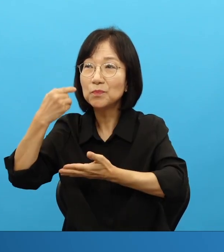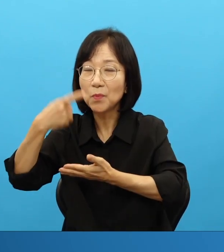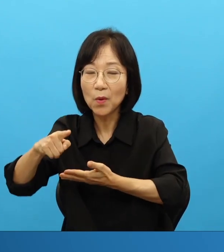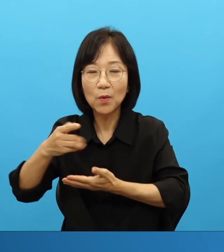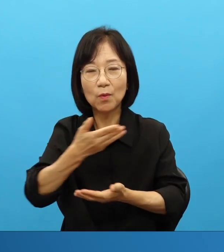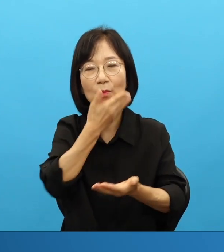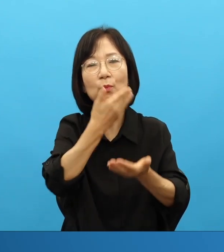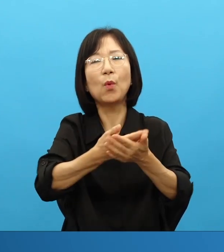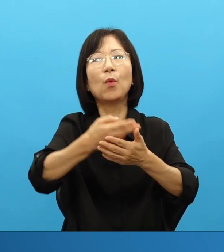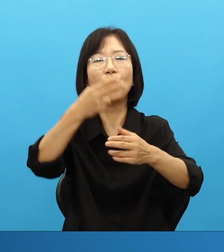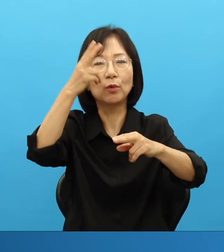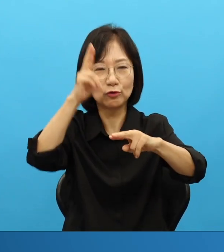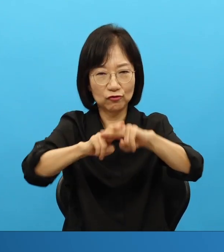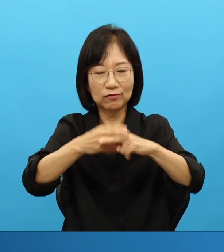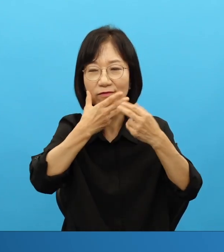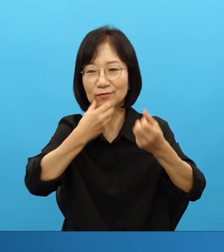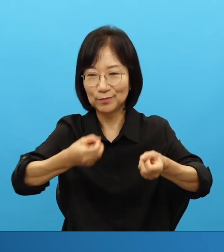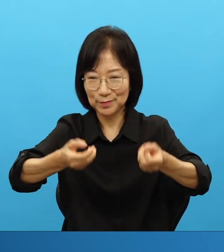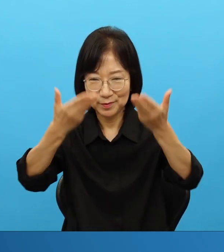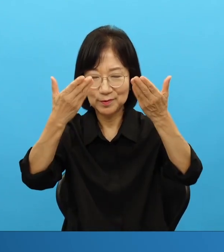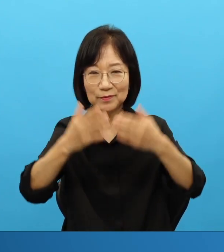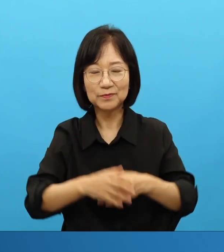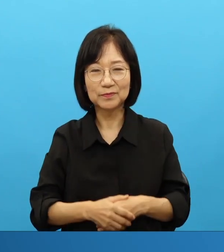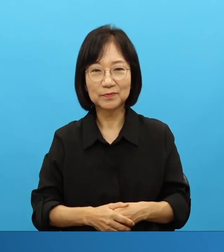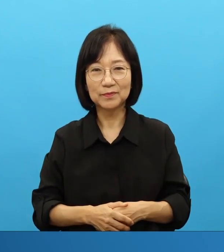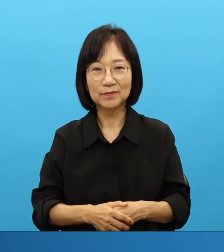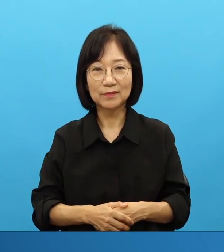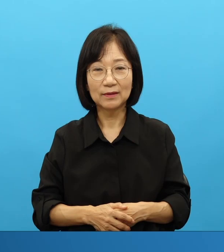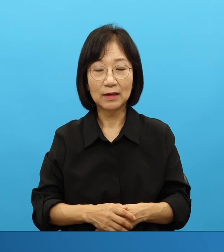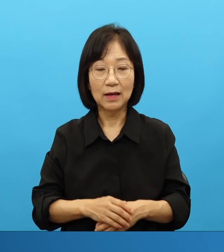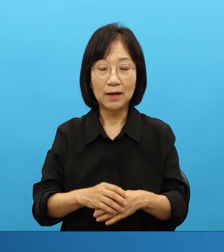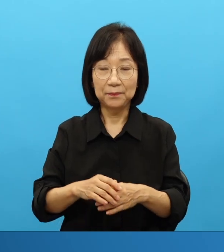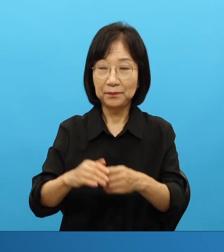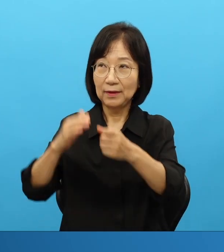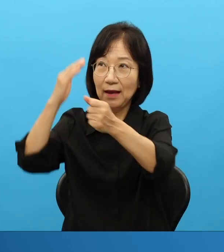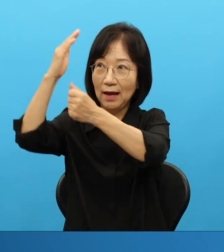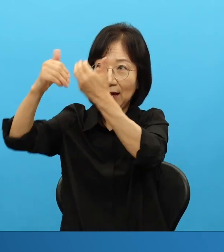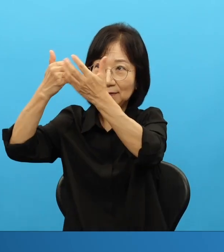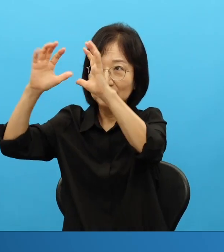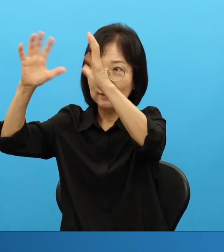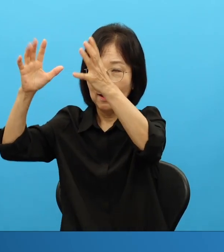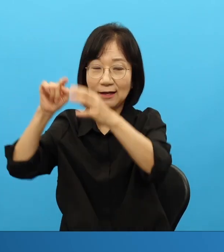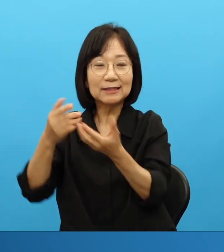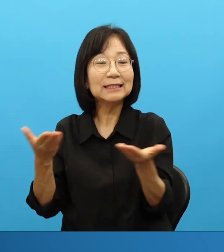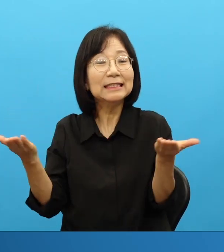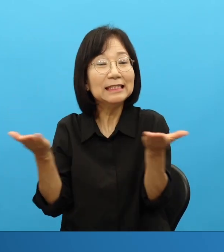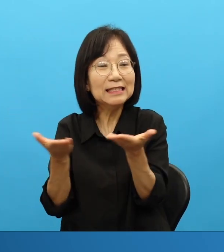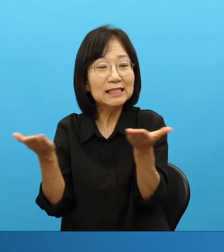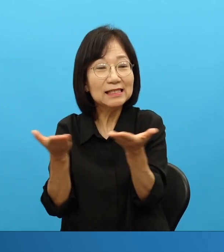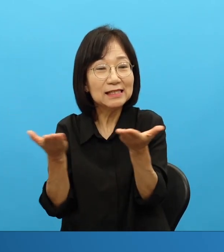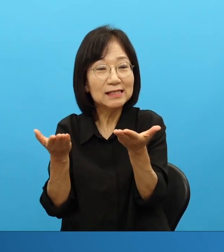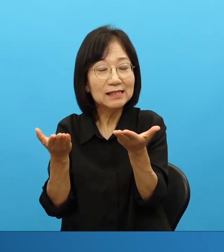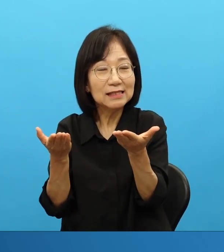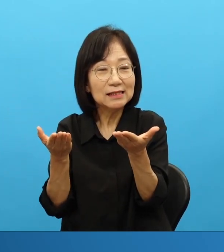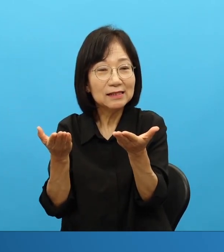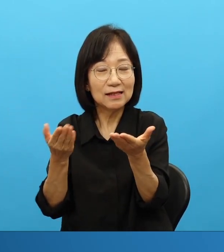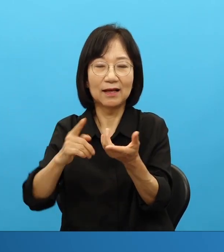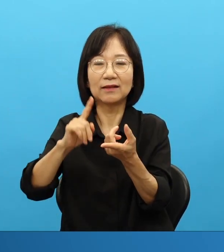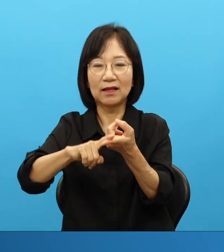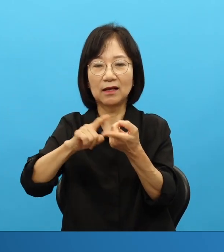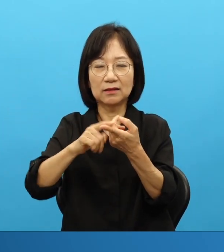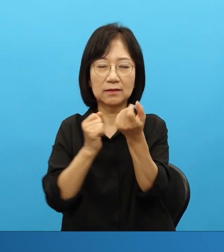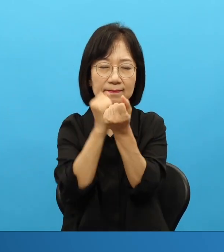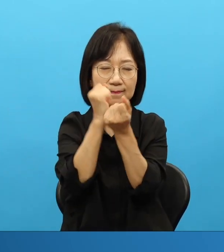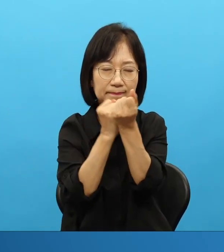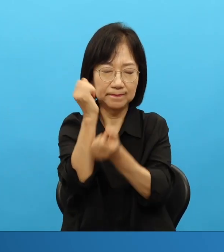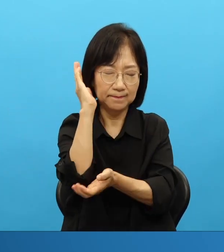the throne. 자세히 말하면 하나님의 나라와 그 일을 설명한 거예요. To explain further, He explained about God and the works pertaining